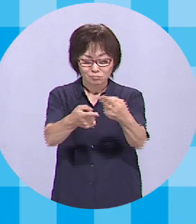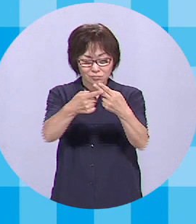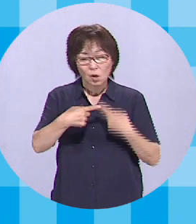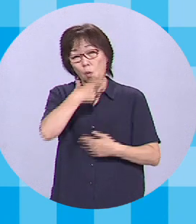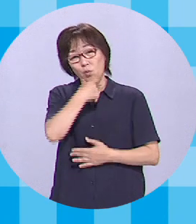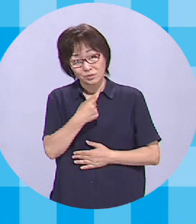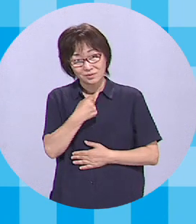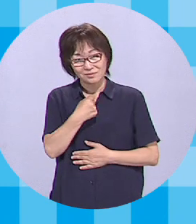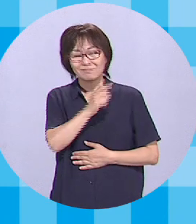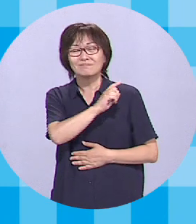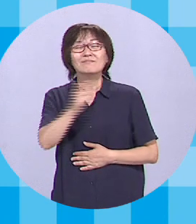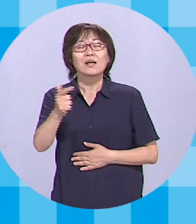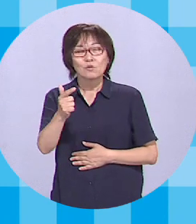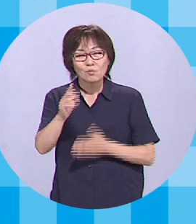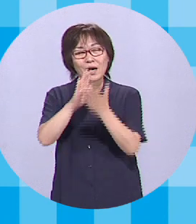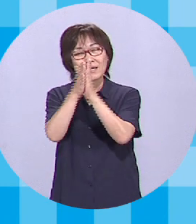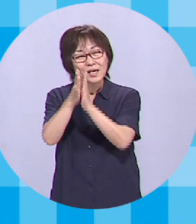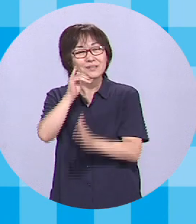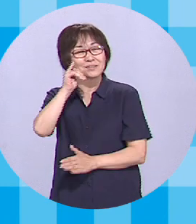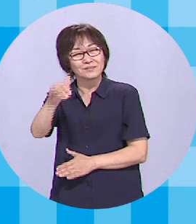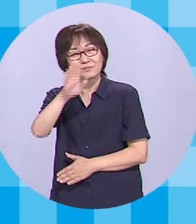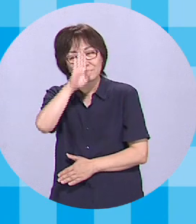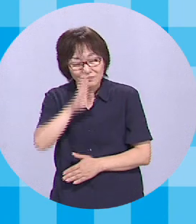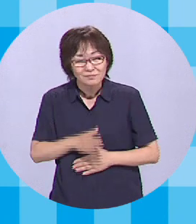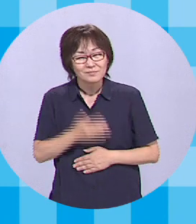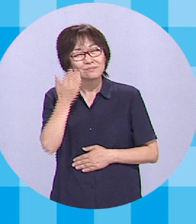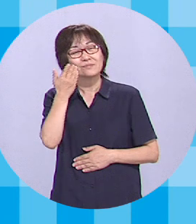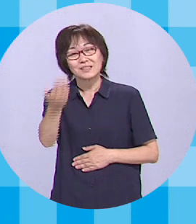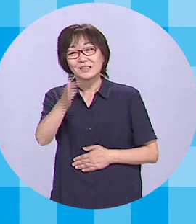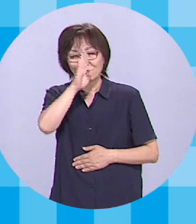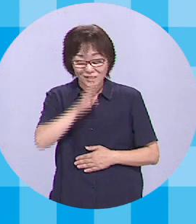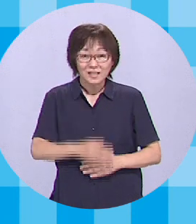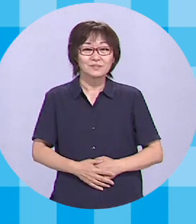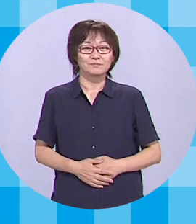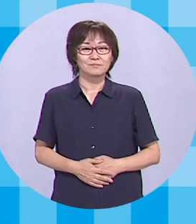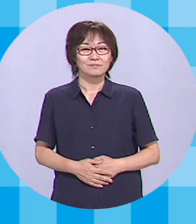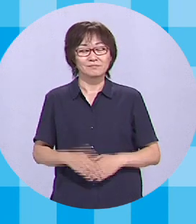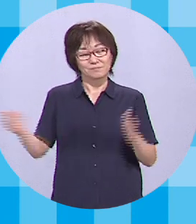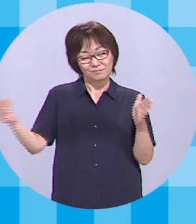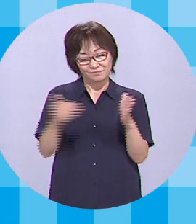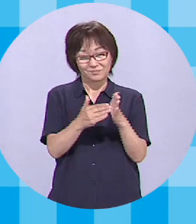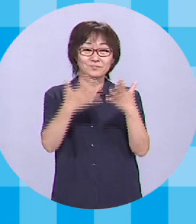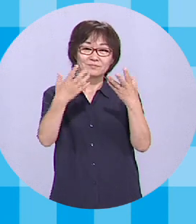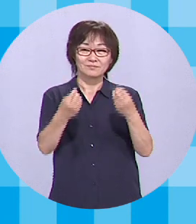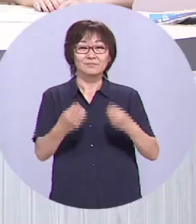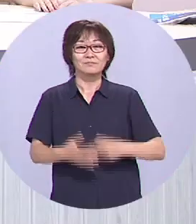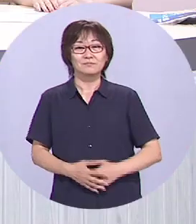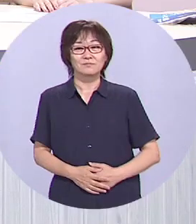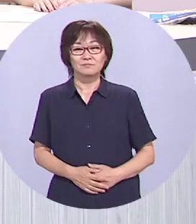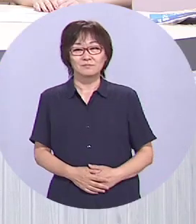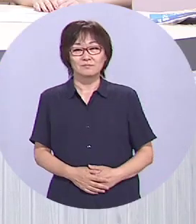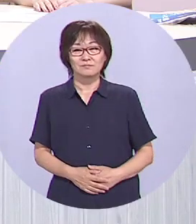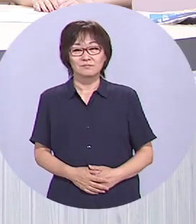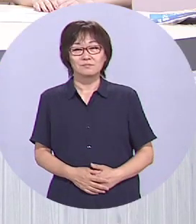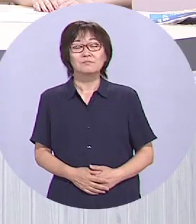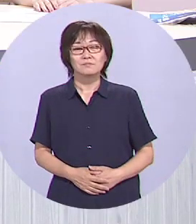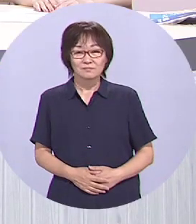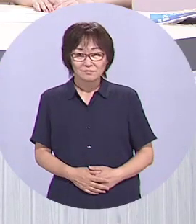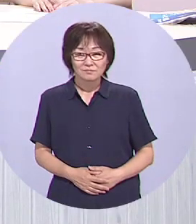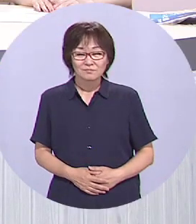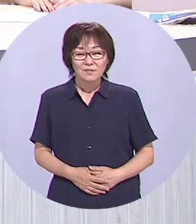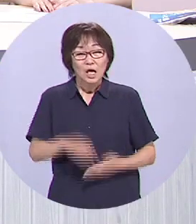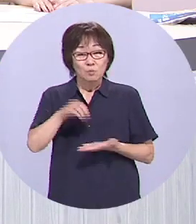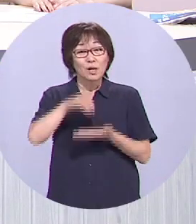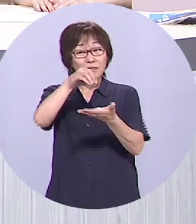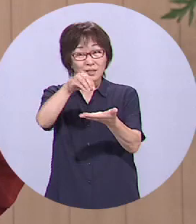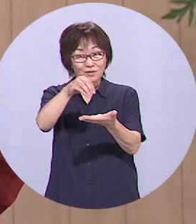詳しくは県の広聴広報課までお問い合わせください。以上、今週のインフォメーションでした。 続いてはプレゼント